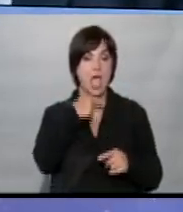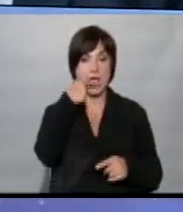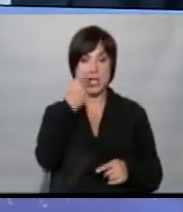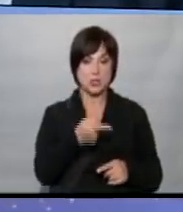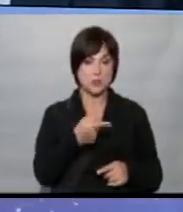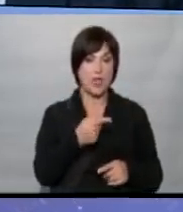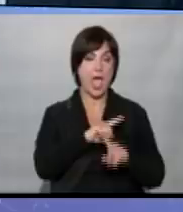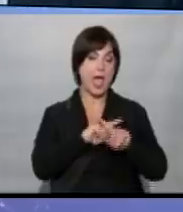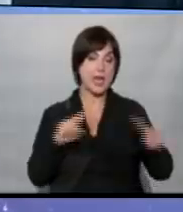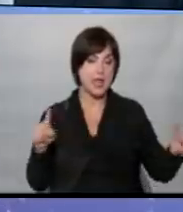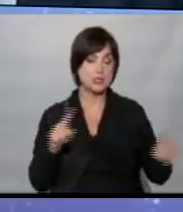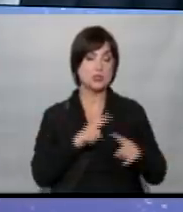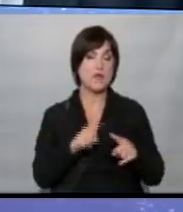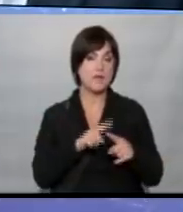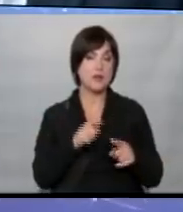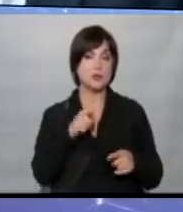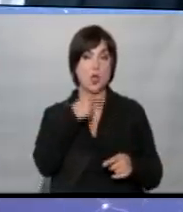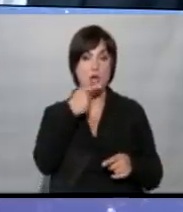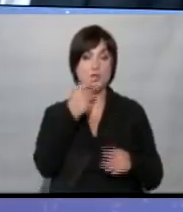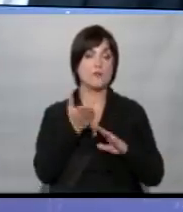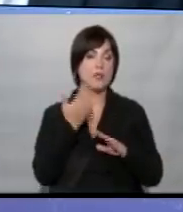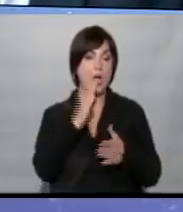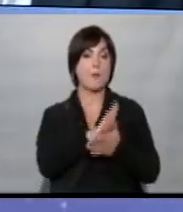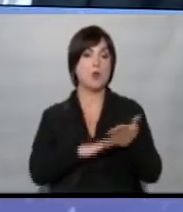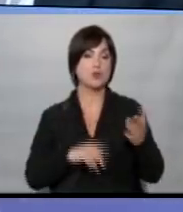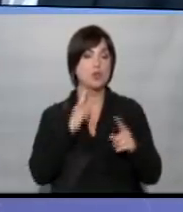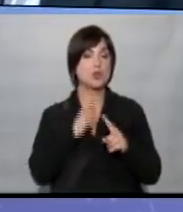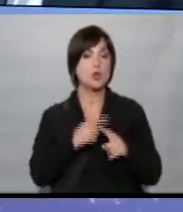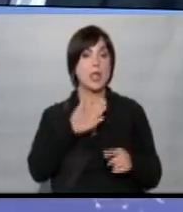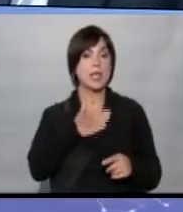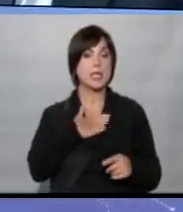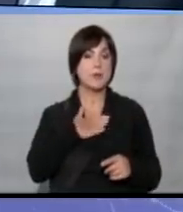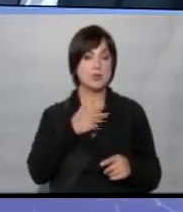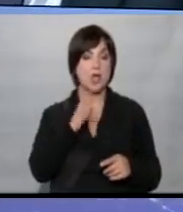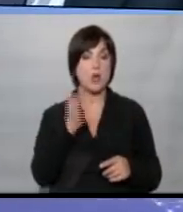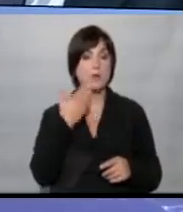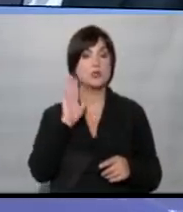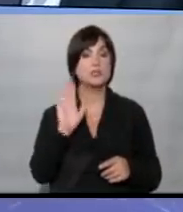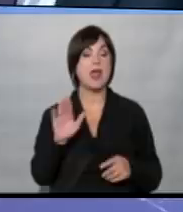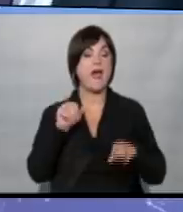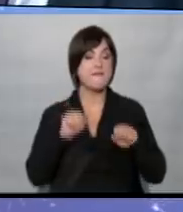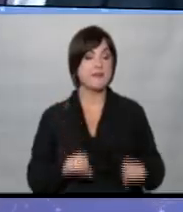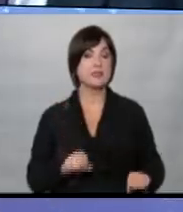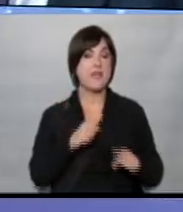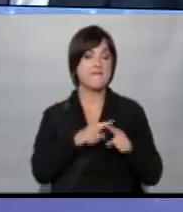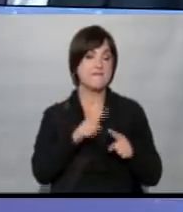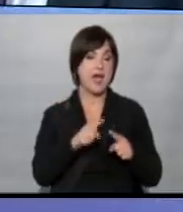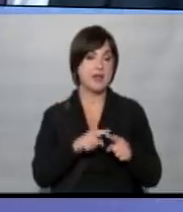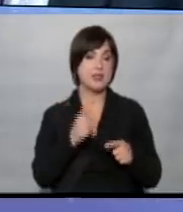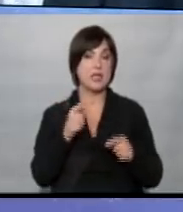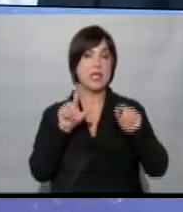изјаснување, различни фактори, јас тоа го кажав на почетокот. Факт е дека имаше, еве, ако земете од страната на власта, дека она достосува